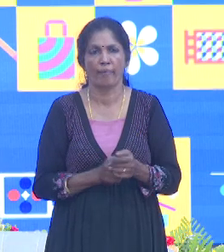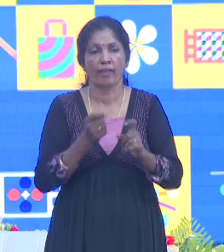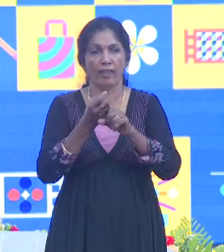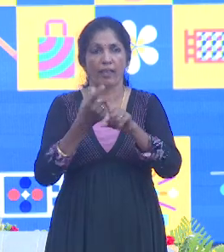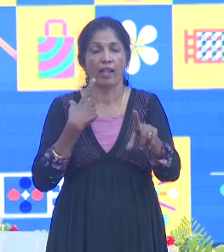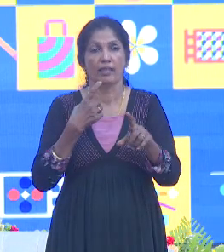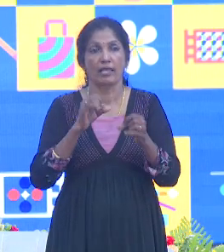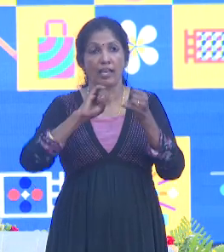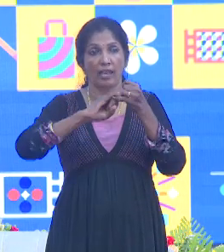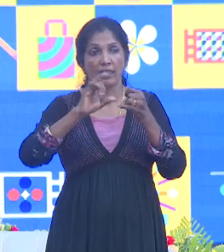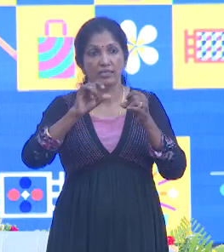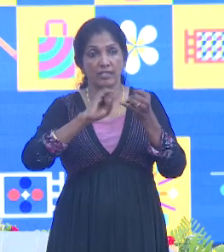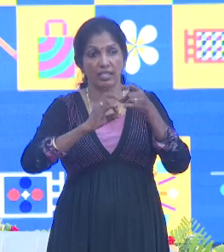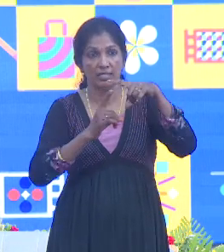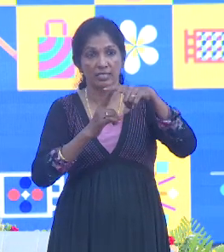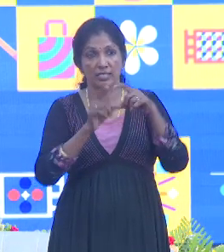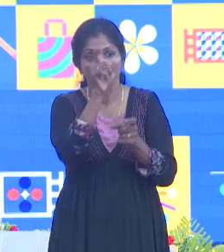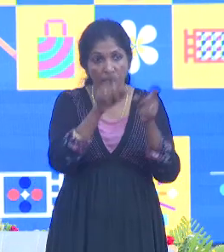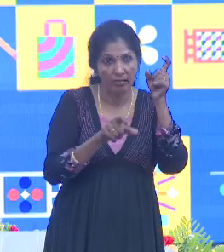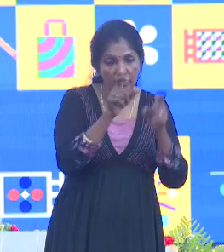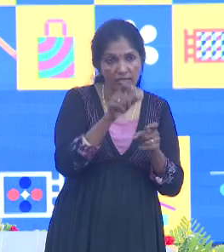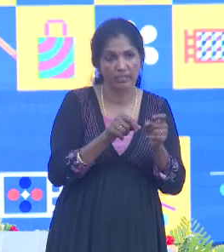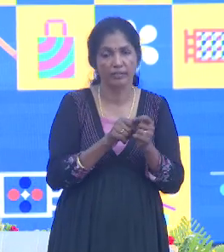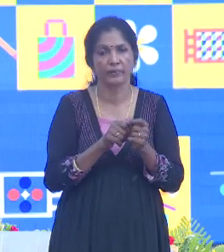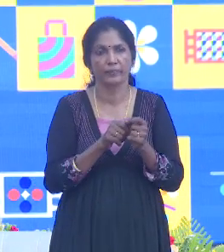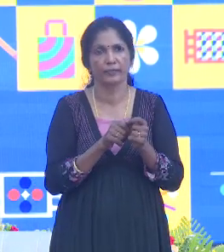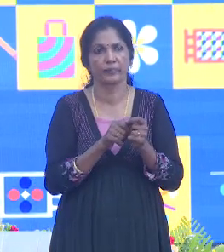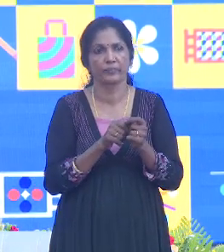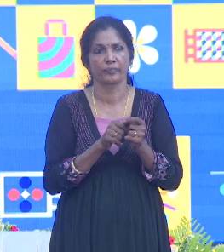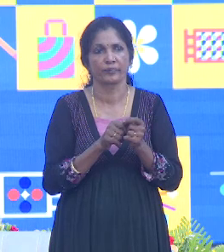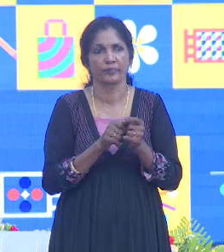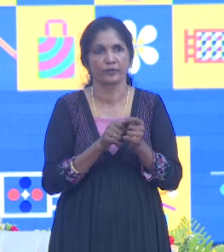കേരളത്തിലെ പട്ടികജാതി പട്ടികവർഗ ജനവിഭാഗങ്ങൾക്ക്